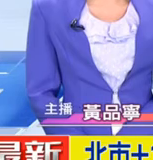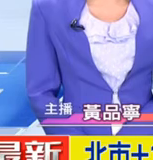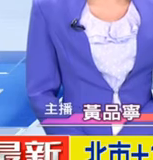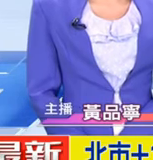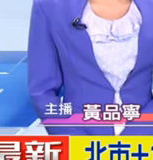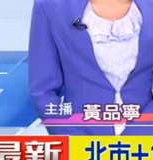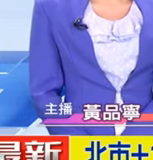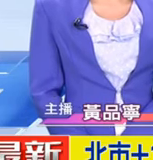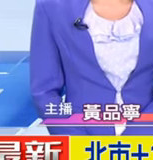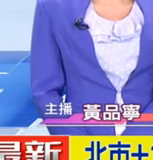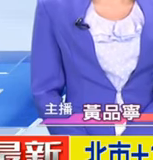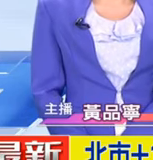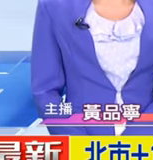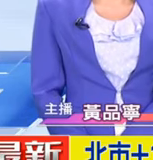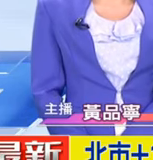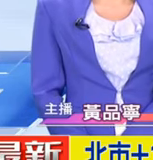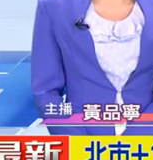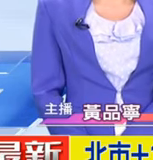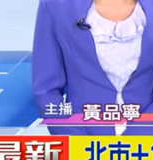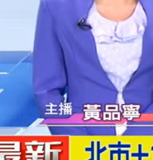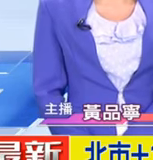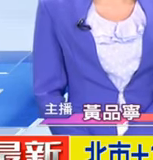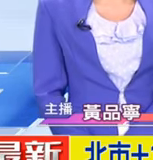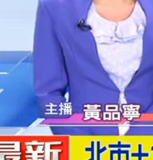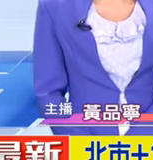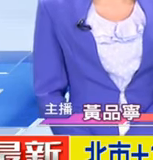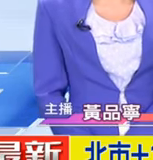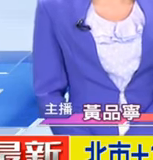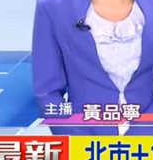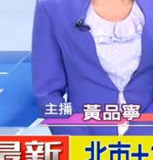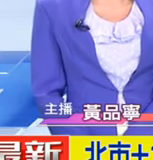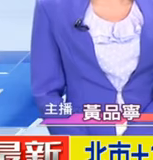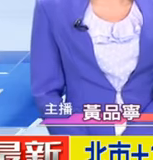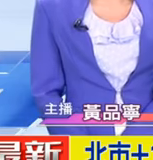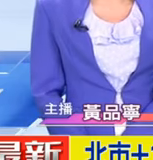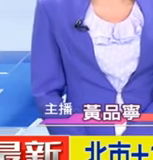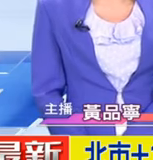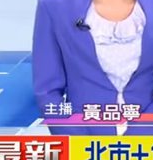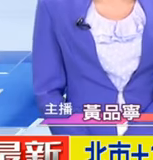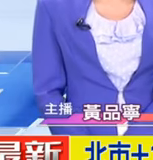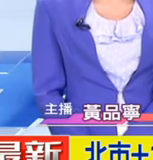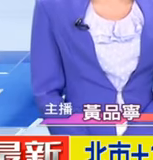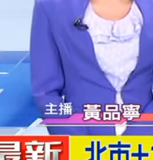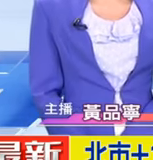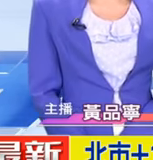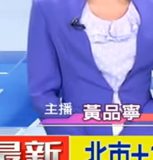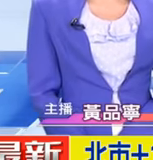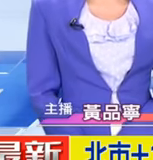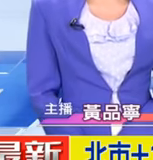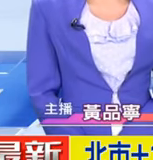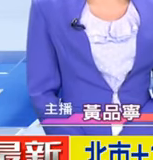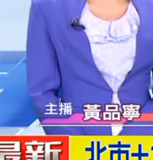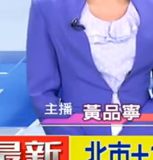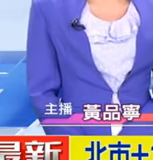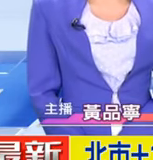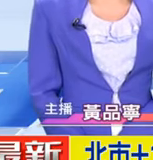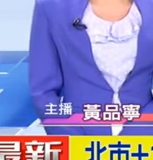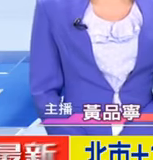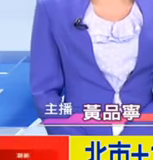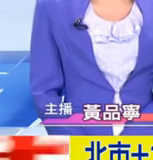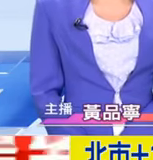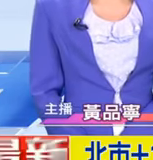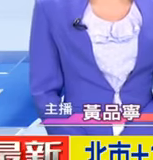22号才确诊。中间大约是有2天的间隔，而这2天的足迹传染度应该还是很高。社福团队是不敢大意，目前正